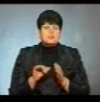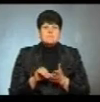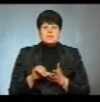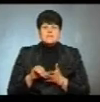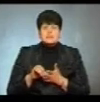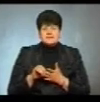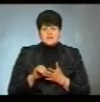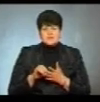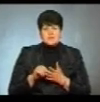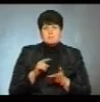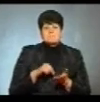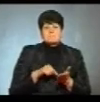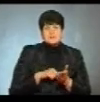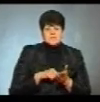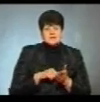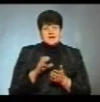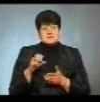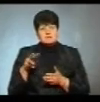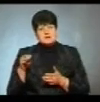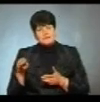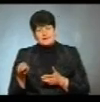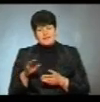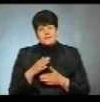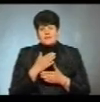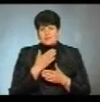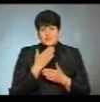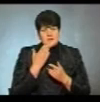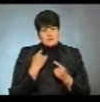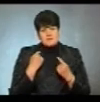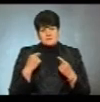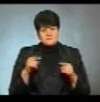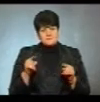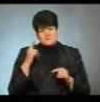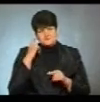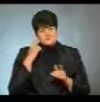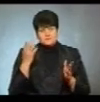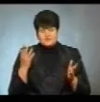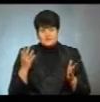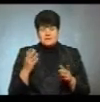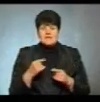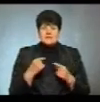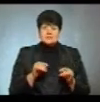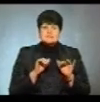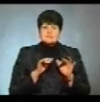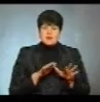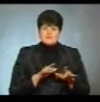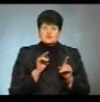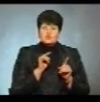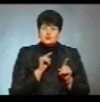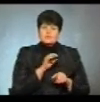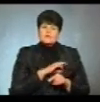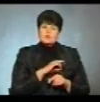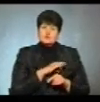представники, мешканці міст чи Семете не мали альтернативну думку. Інша справа, що тут